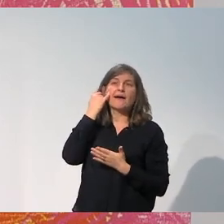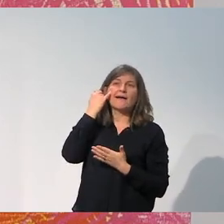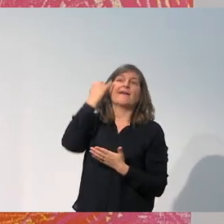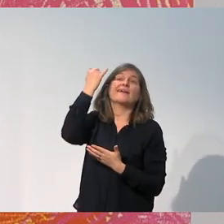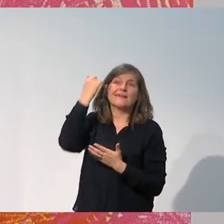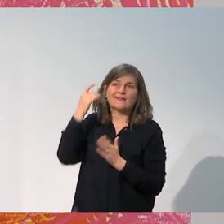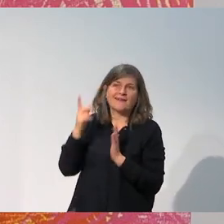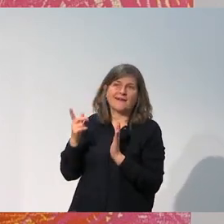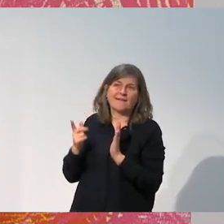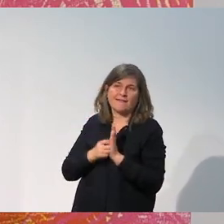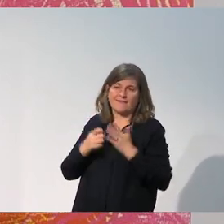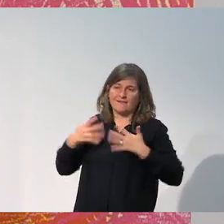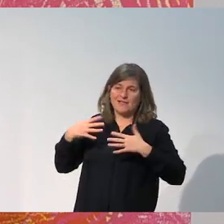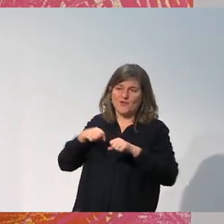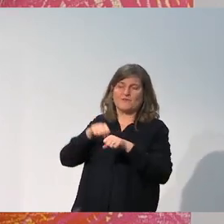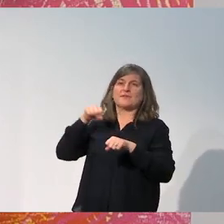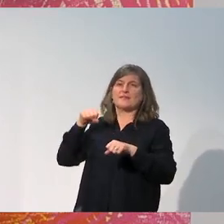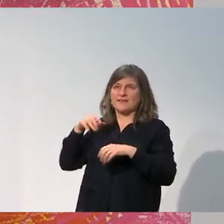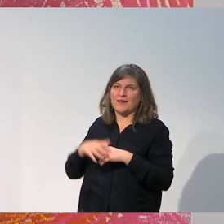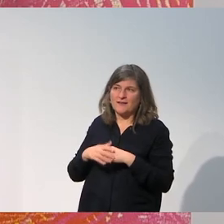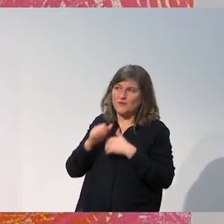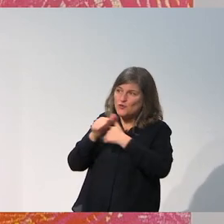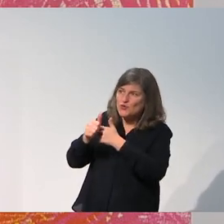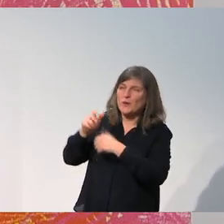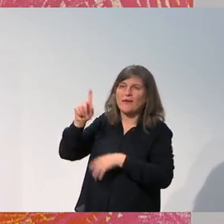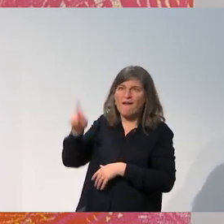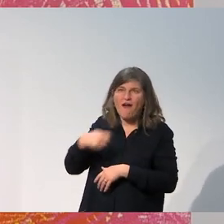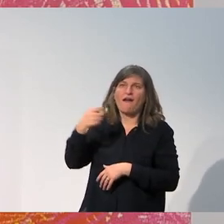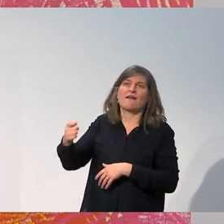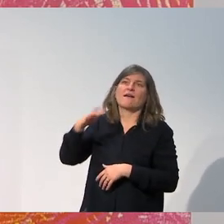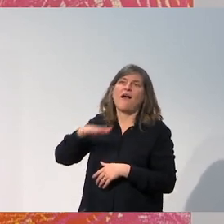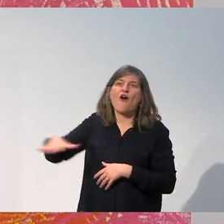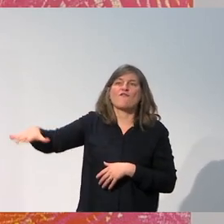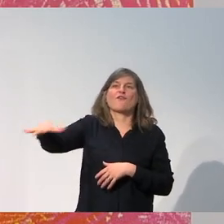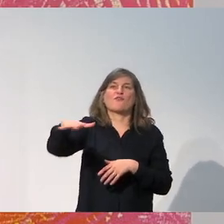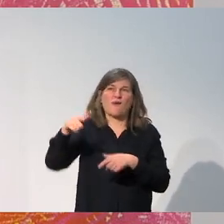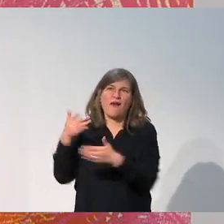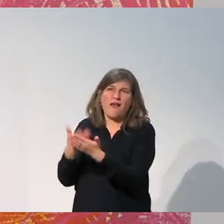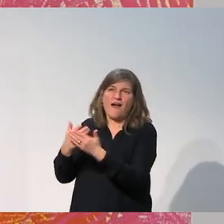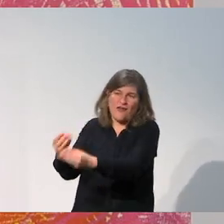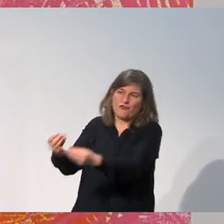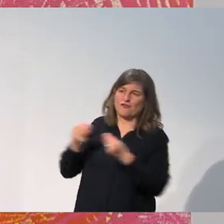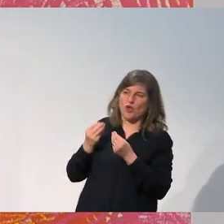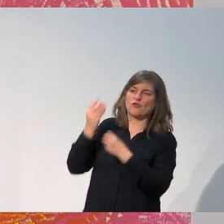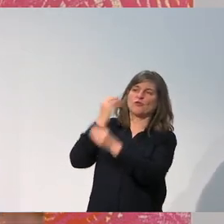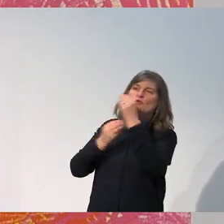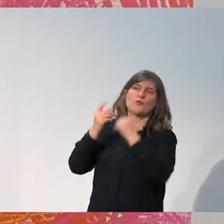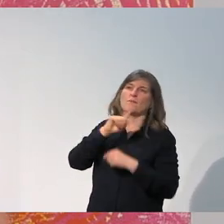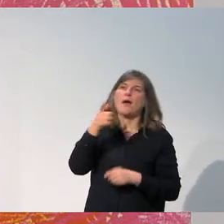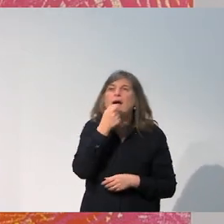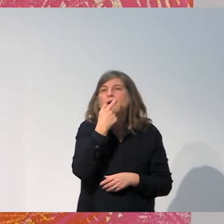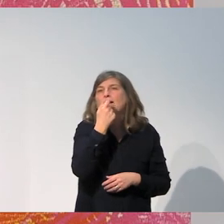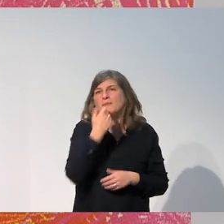pour aller vers des médications plus ancrées dans l'environnement. C'est l'environnement qui va vous guérir et pas des médicaments qu'on va